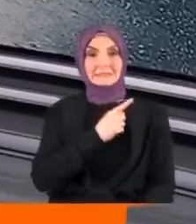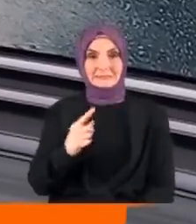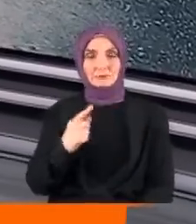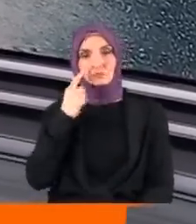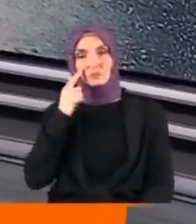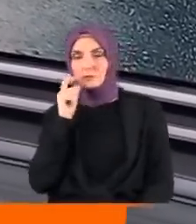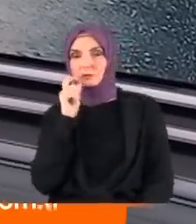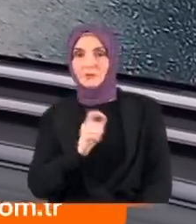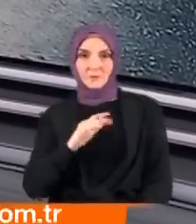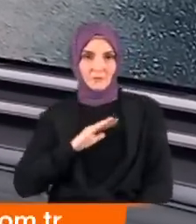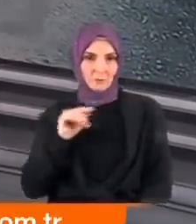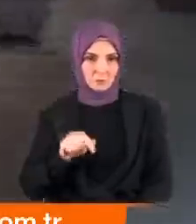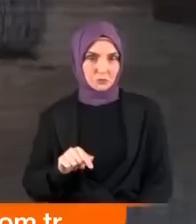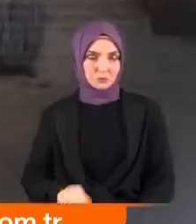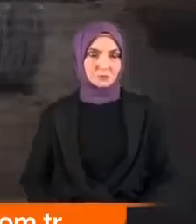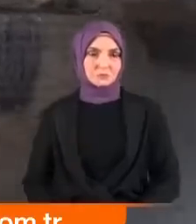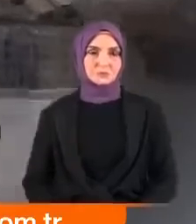bugün.